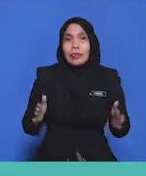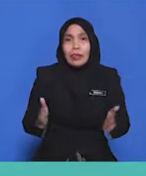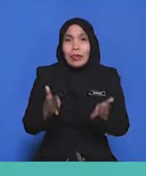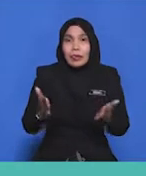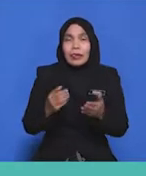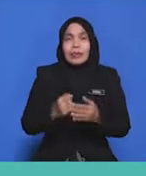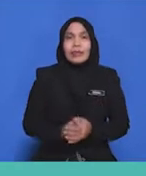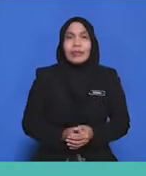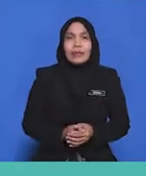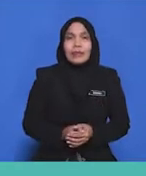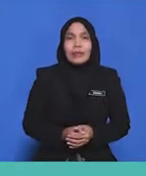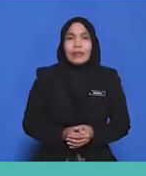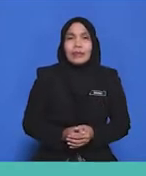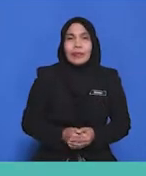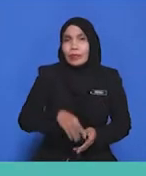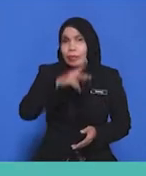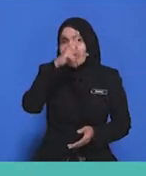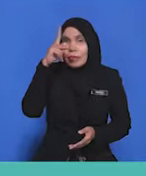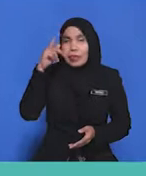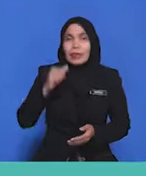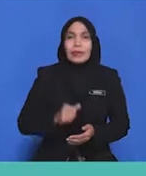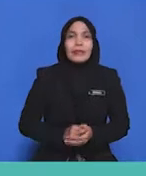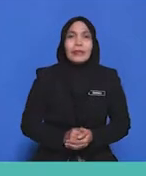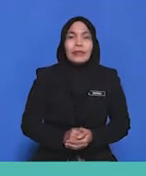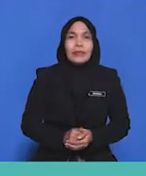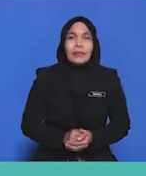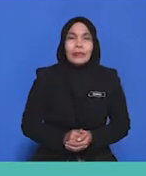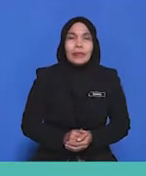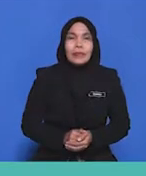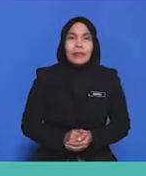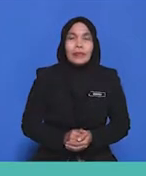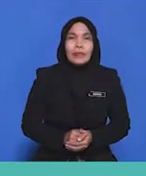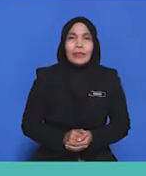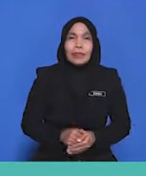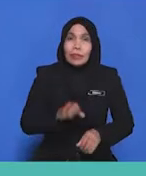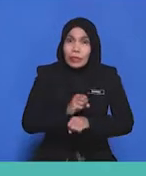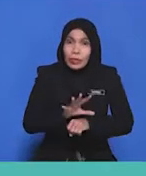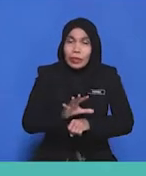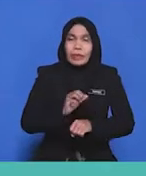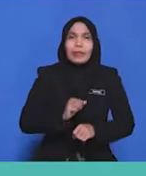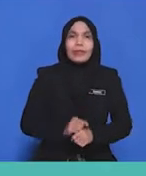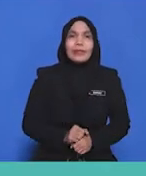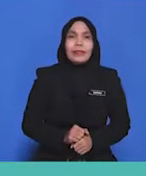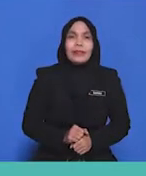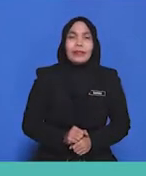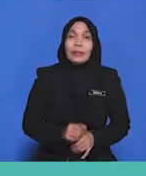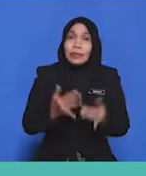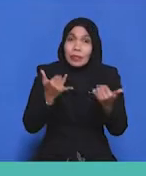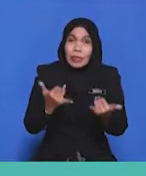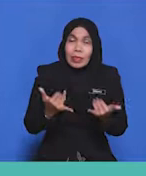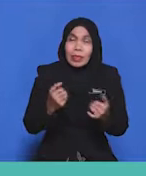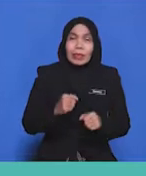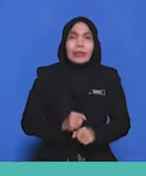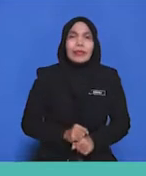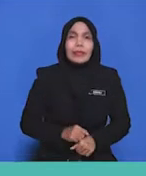berubah yang menyebabkan aktiviti sukan yang kini kian popular dan mendapat sambutan yang luar biasa kepada masyarakat